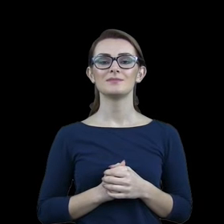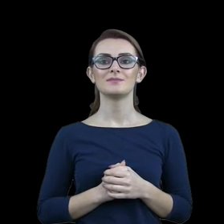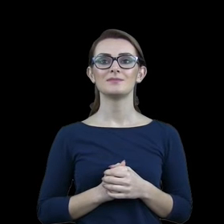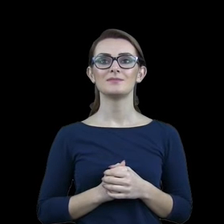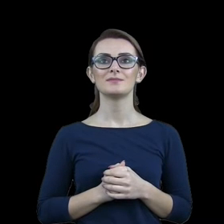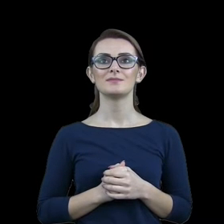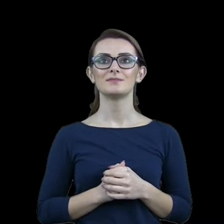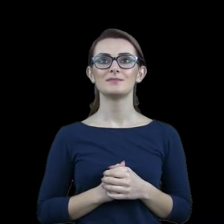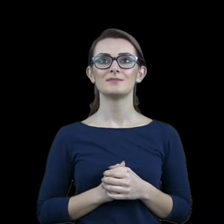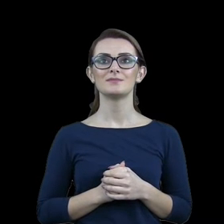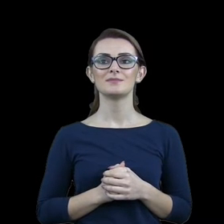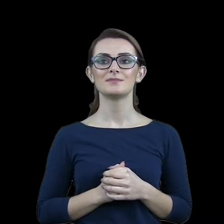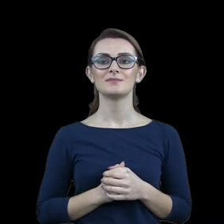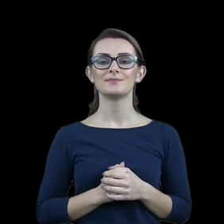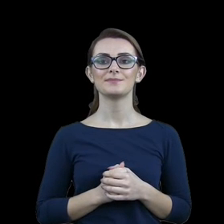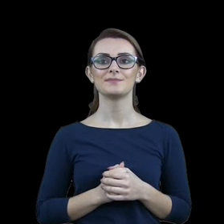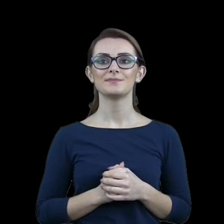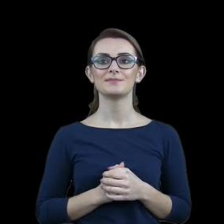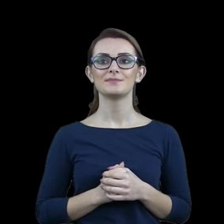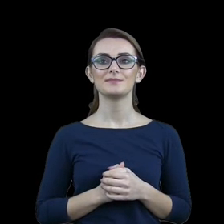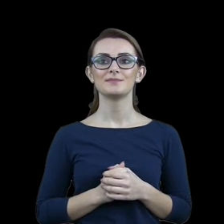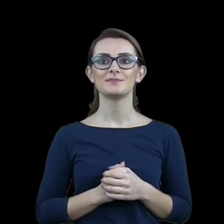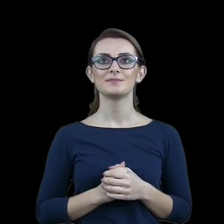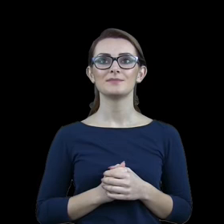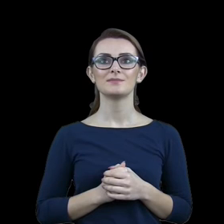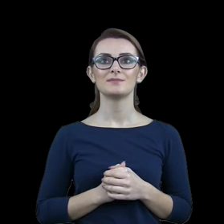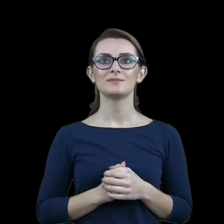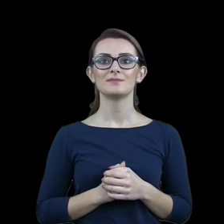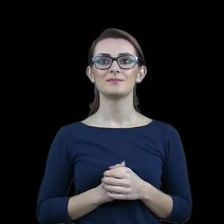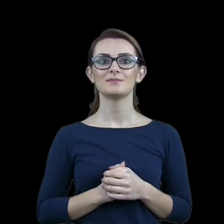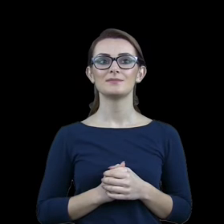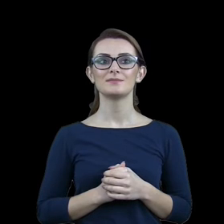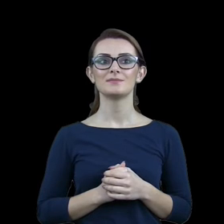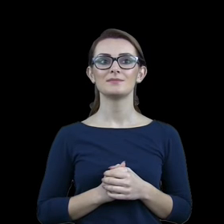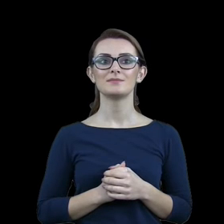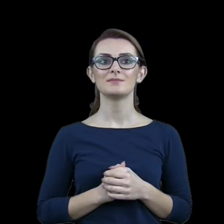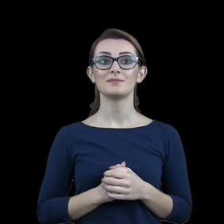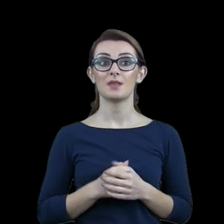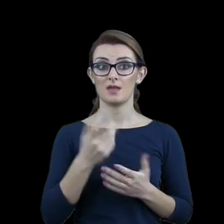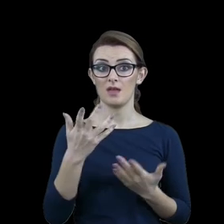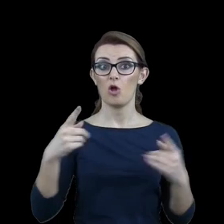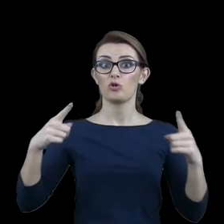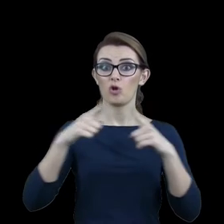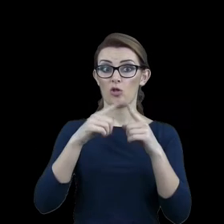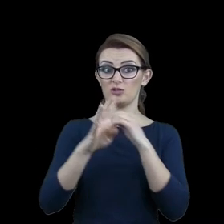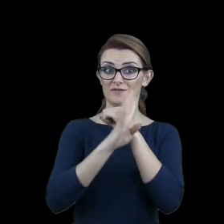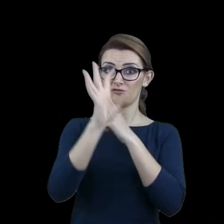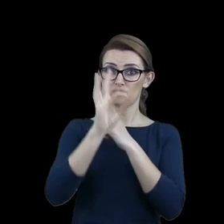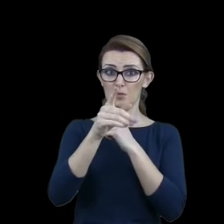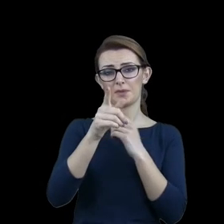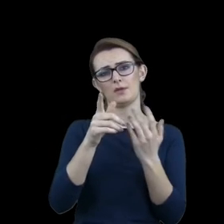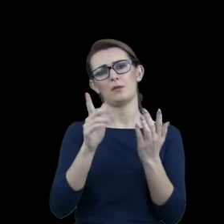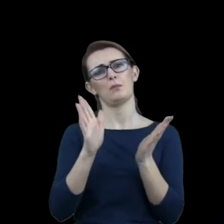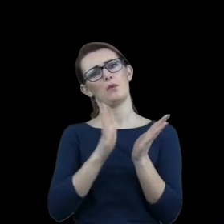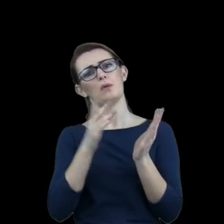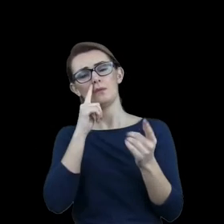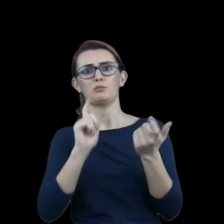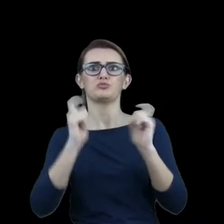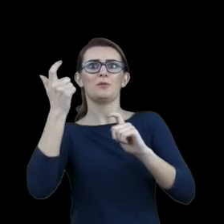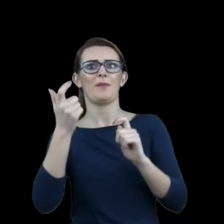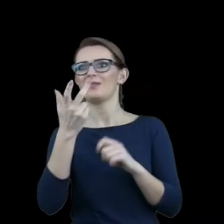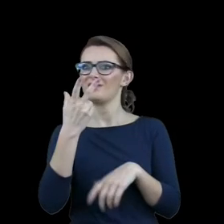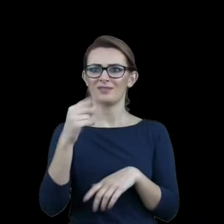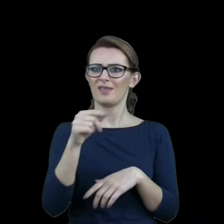co daje razem 90 stopni. No a 90 stopni to nie jest taka